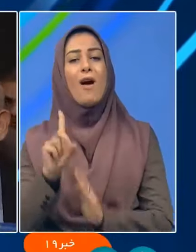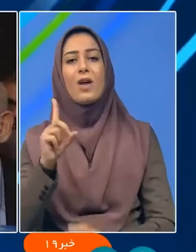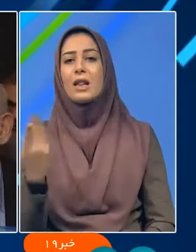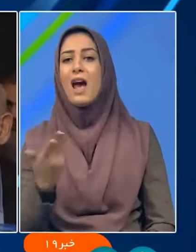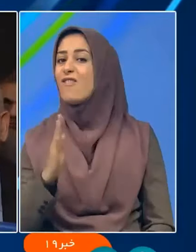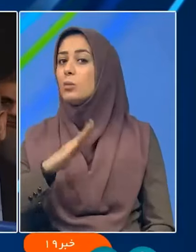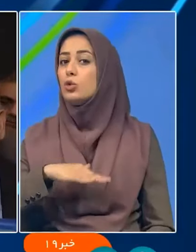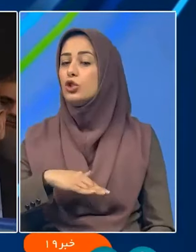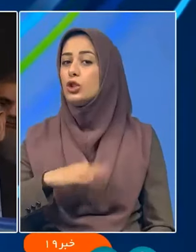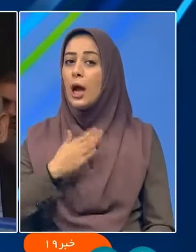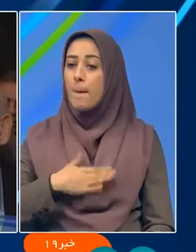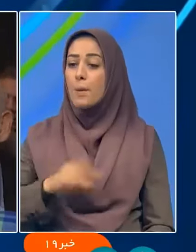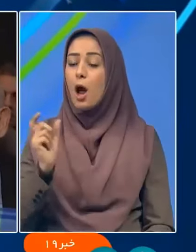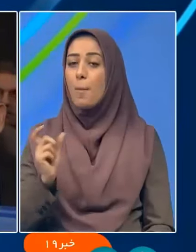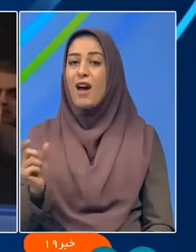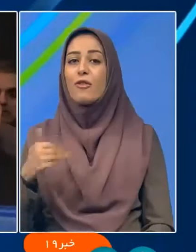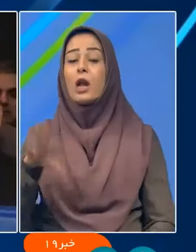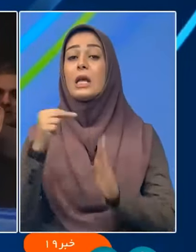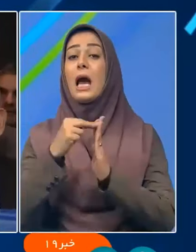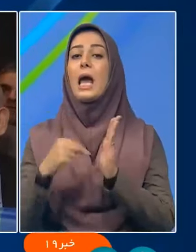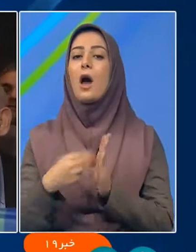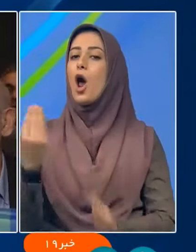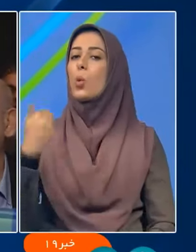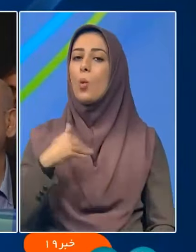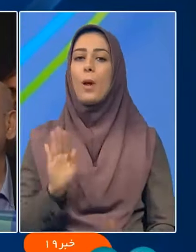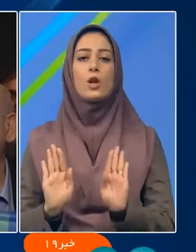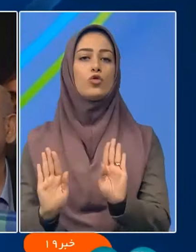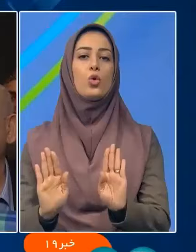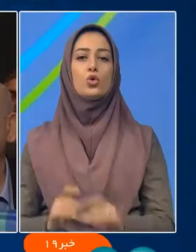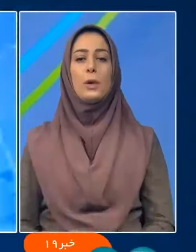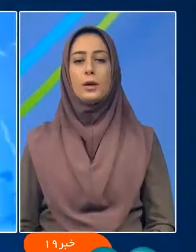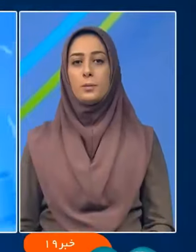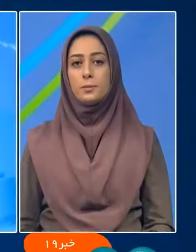اعلام کردیم اتباع غیر مجاز هست.